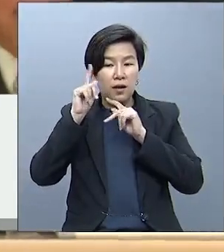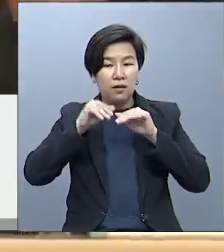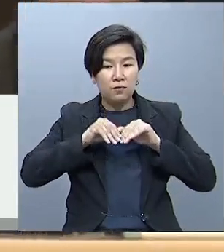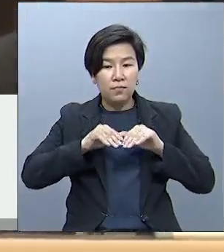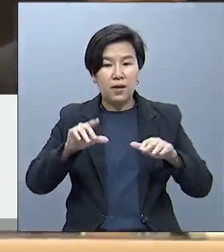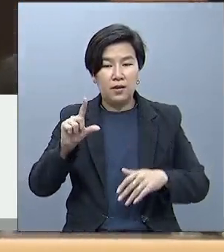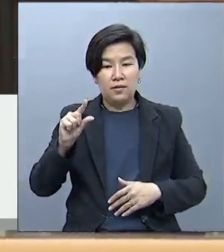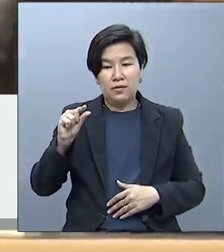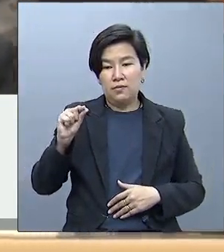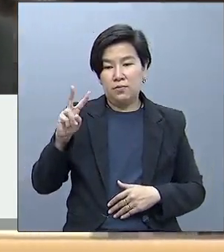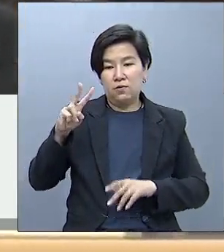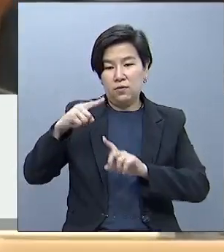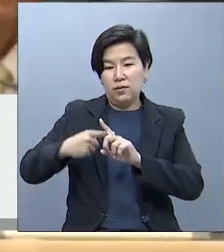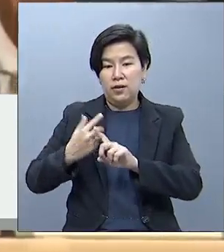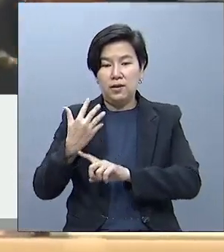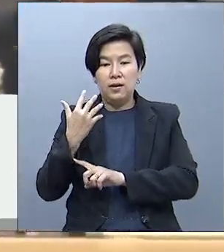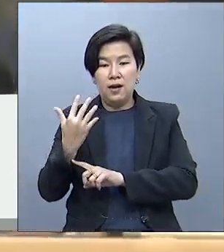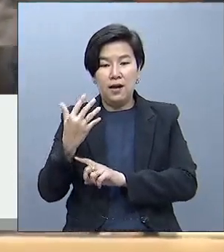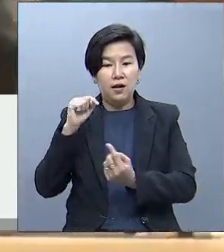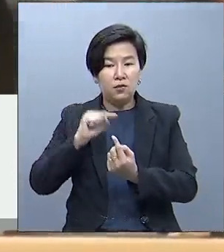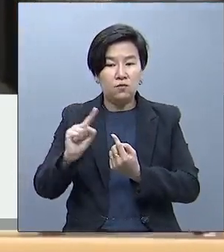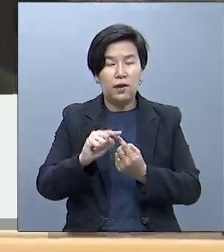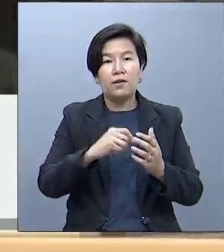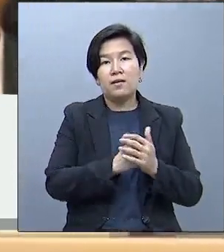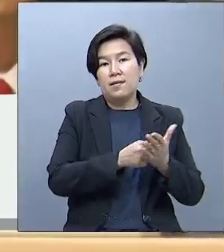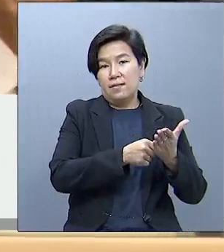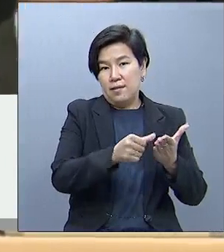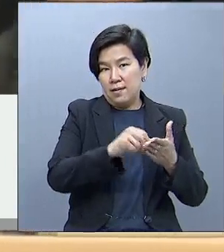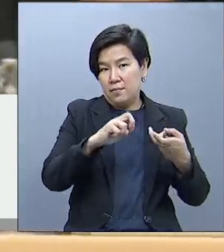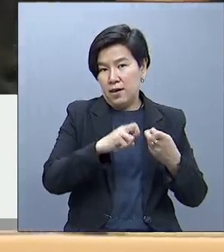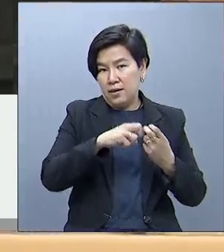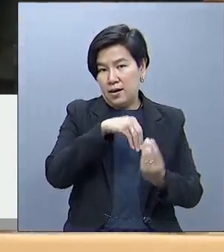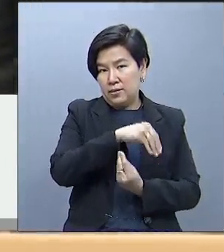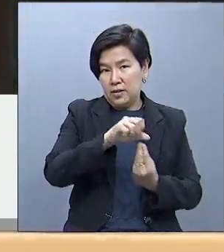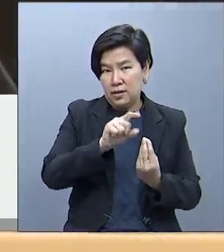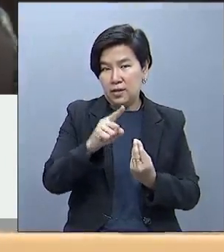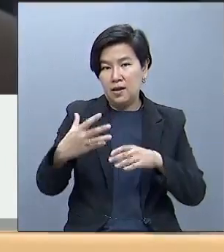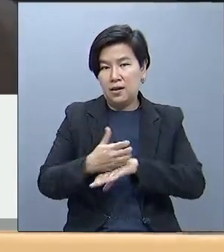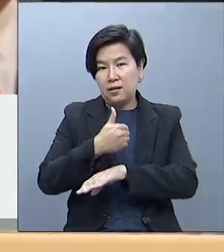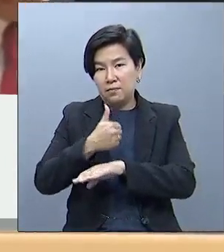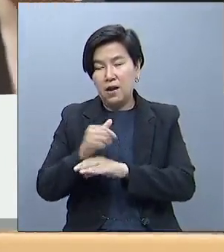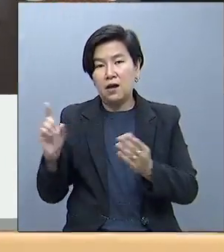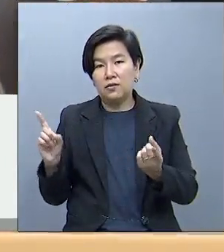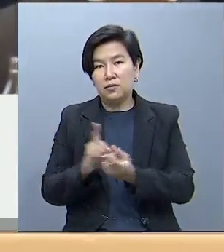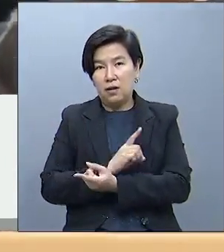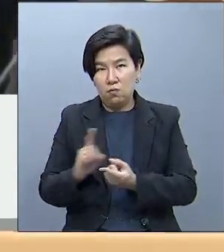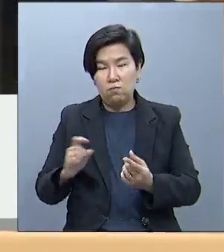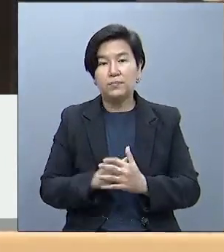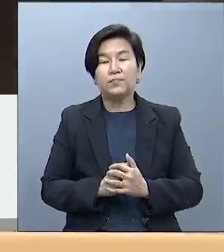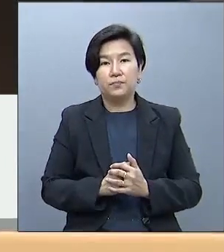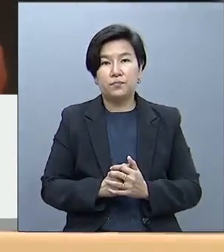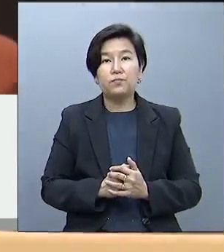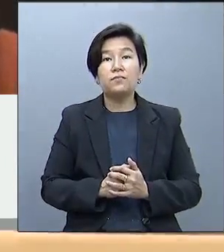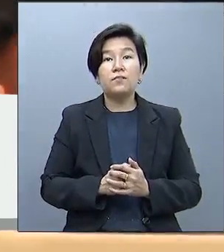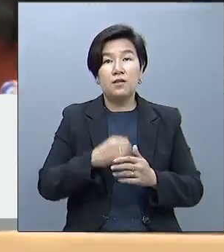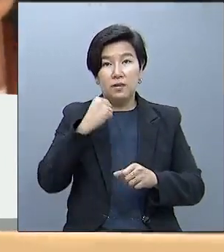ภาคมนี้ซึ่งจะเป็นแนวทางเรื่องของการแก้ไขวิกฤตเศรษฐกิจวิกฤตการเมืองและสังคมที่ผ่านมาค่ะและ3เรื่องของการตั้งคณะทำง